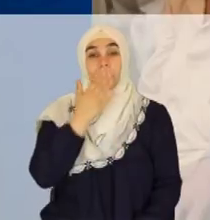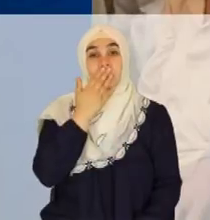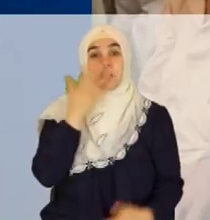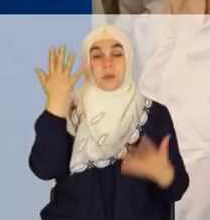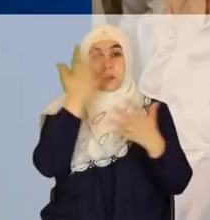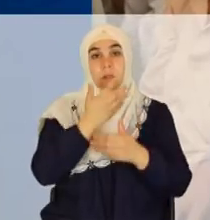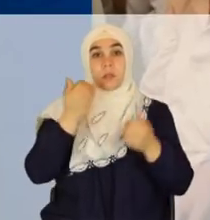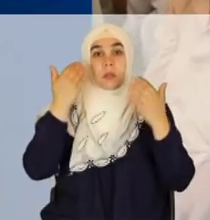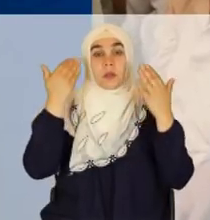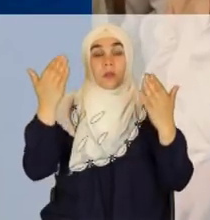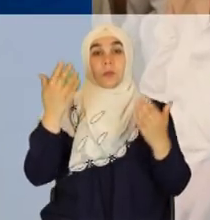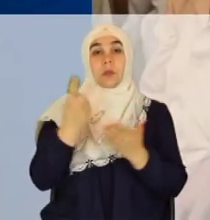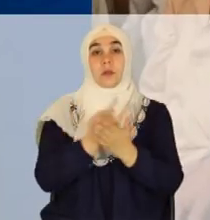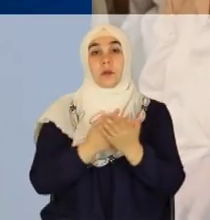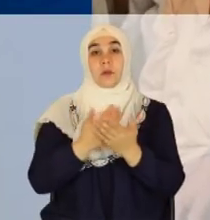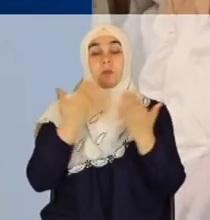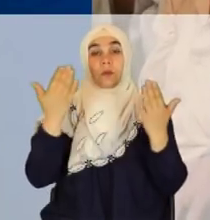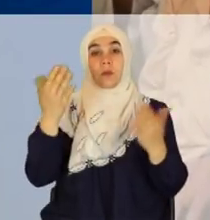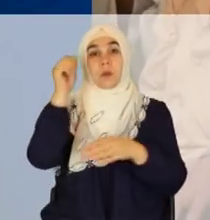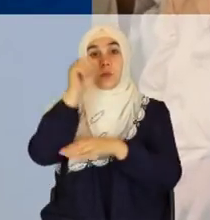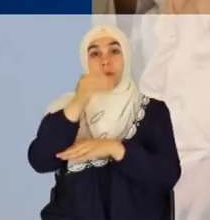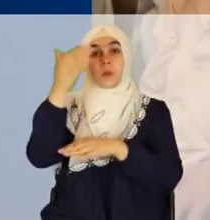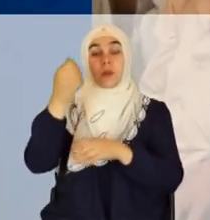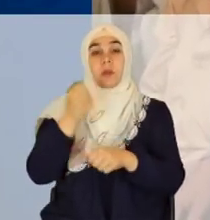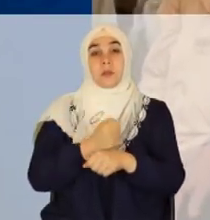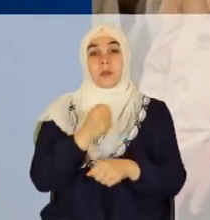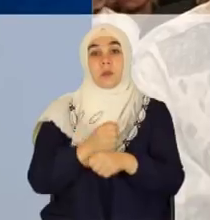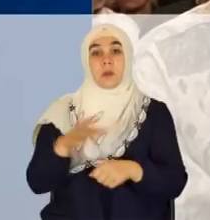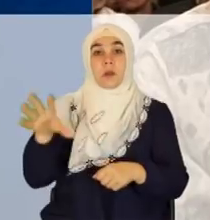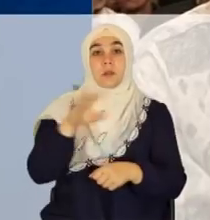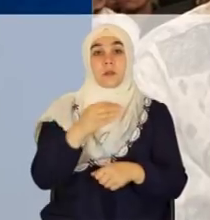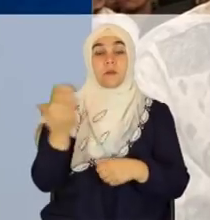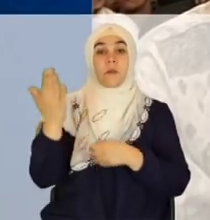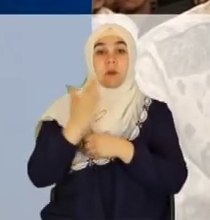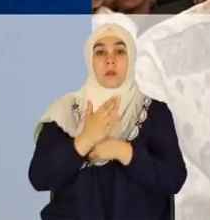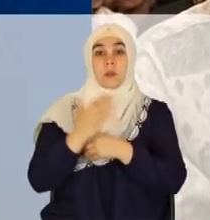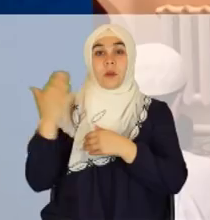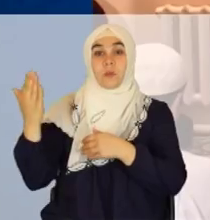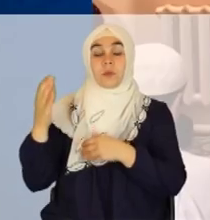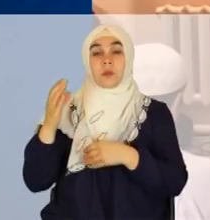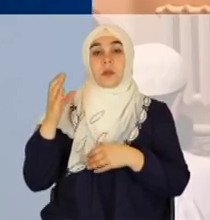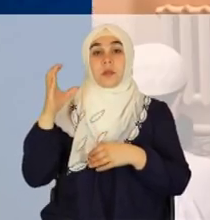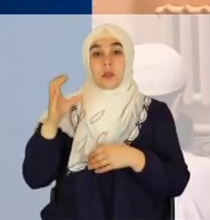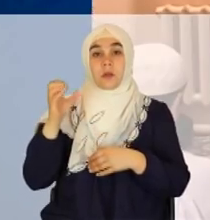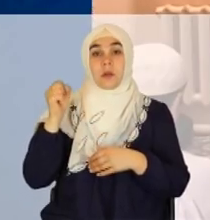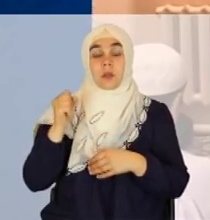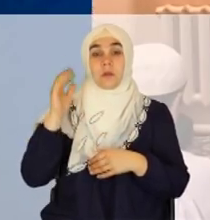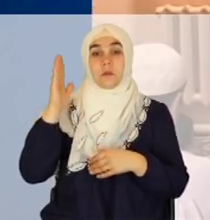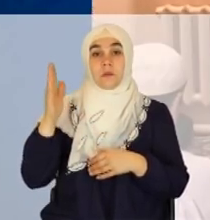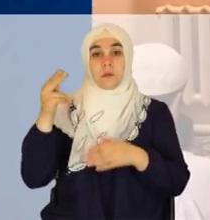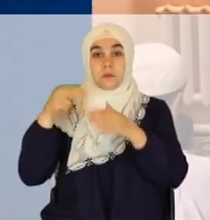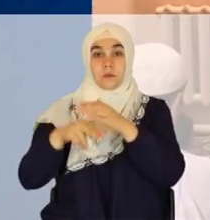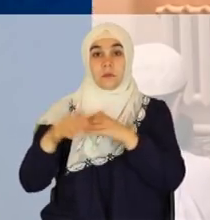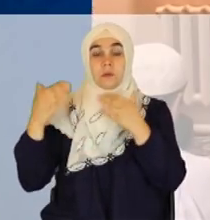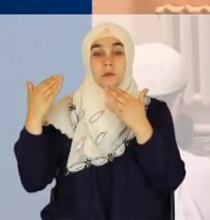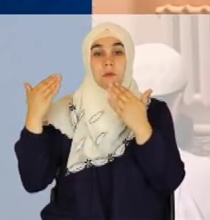Ramazon kechalarini bedor bo'lib ibodatda o'tmoqni bizlarga sunnat qilgan